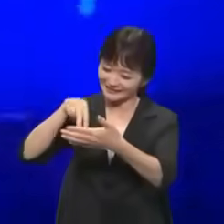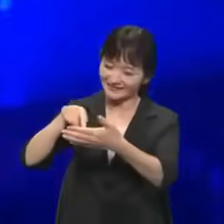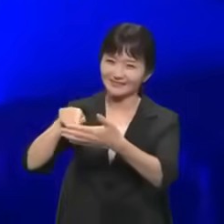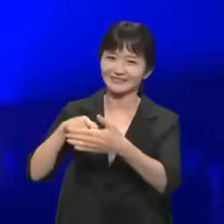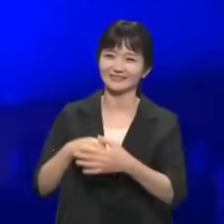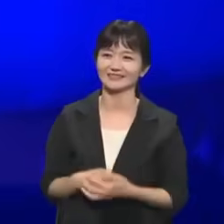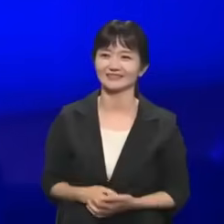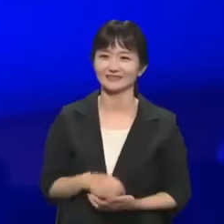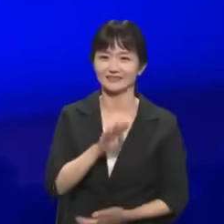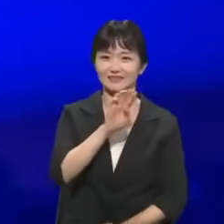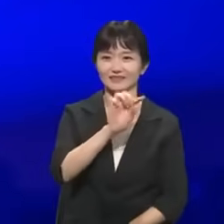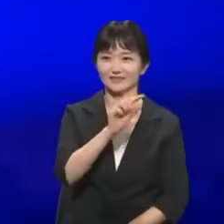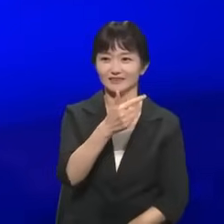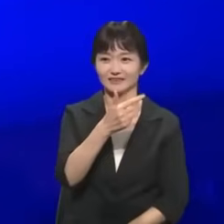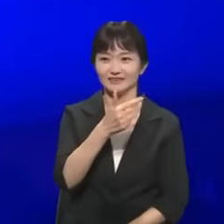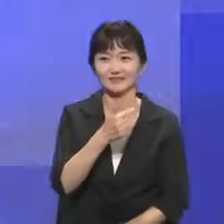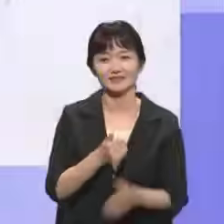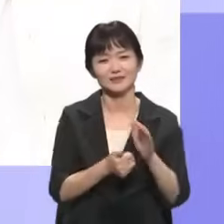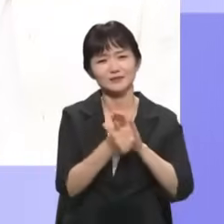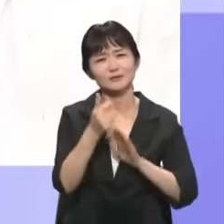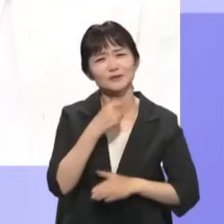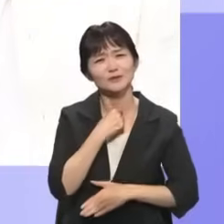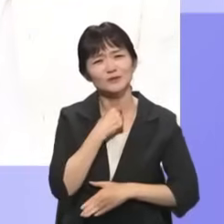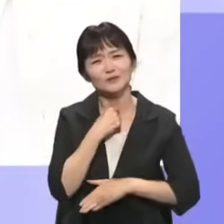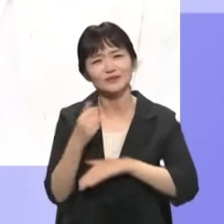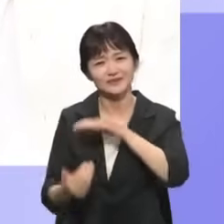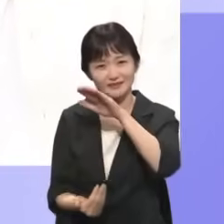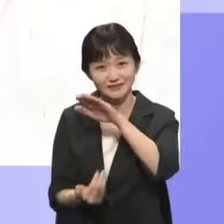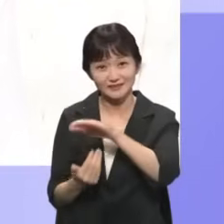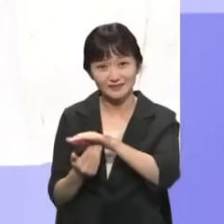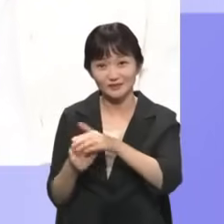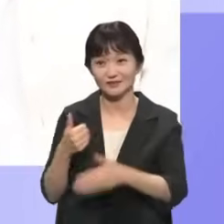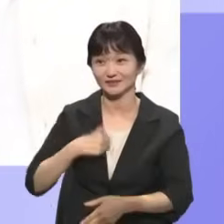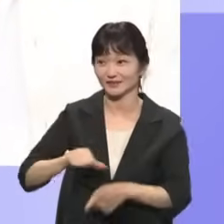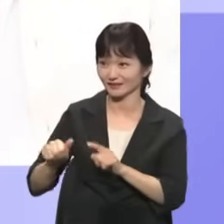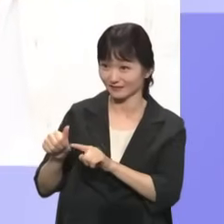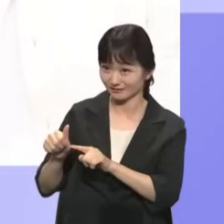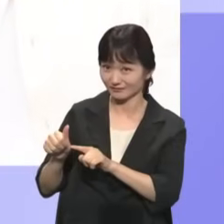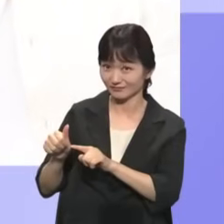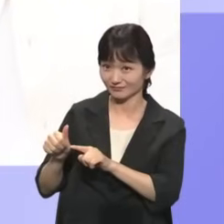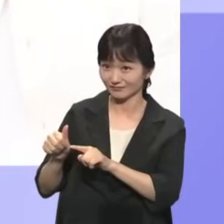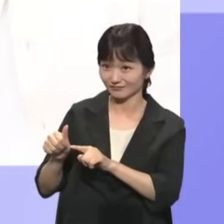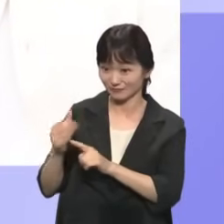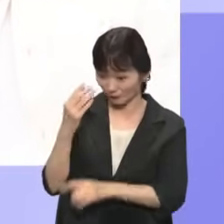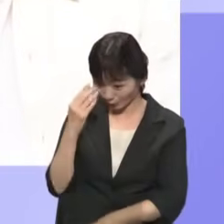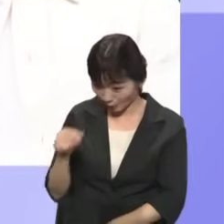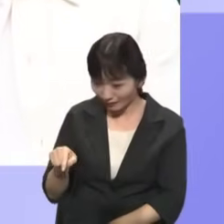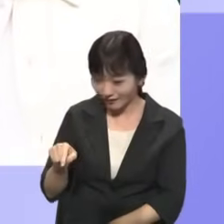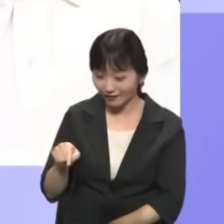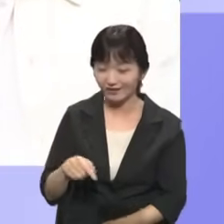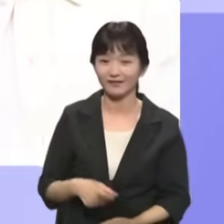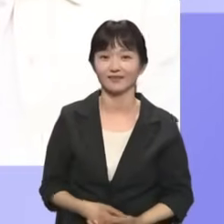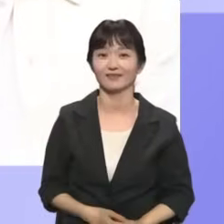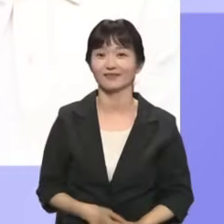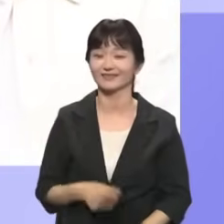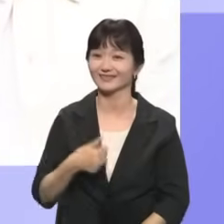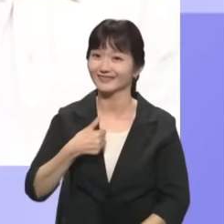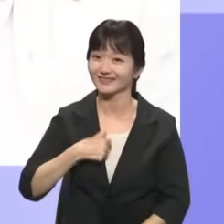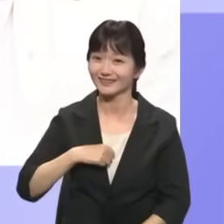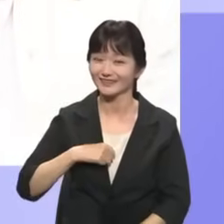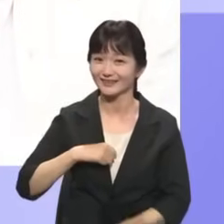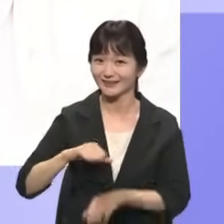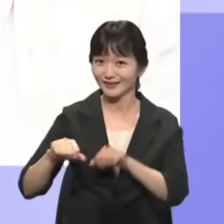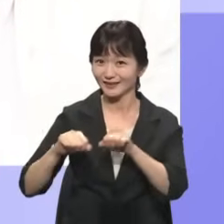보니까 네. 변진섭의 희망사항을 이뤄준 아들, 이런 기사 제목이 있더라고요. 그러니까 아들, 네. 아들의 이런 활약이